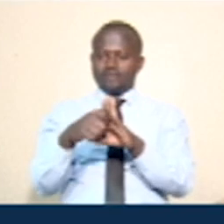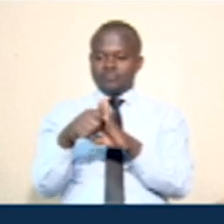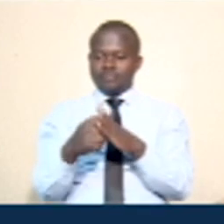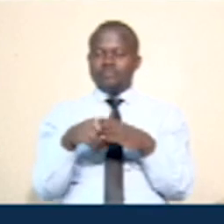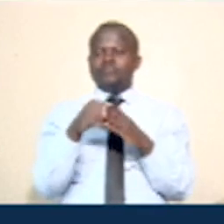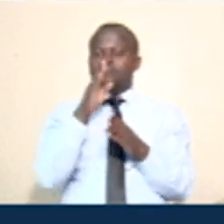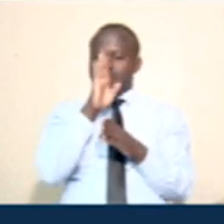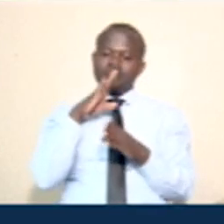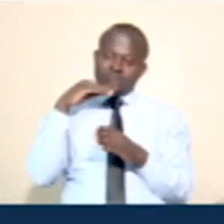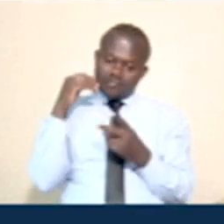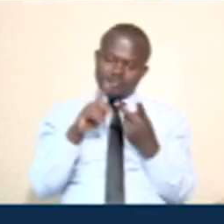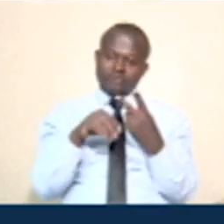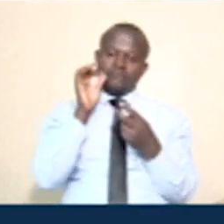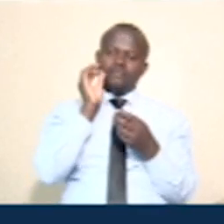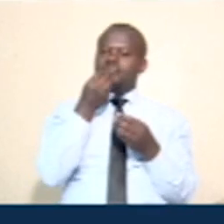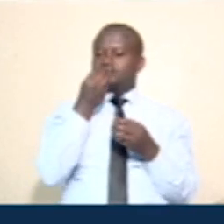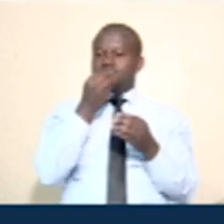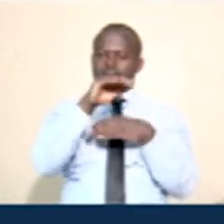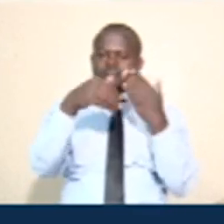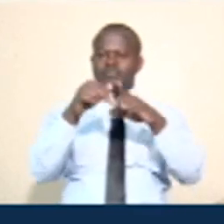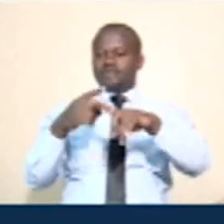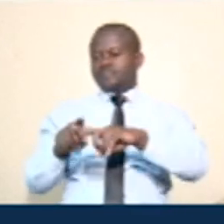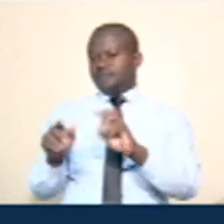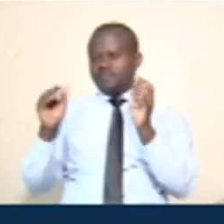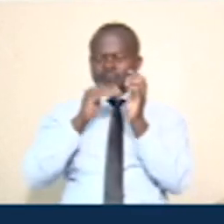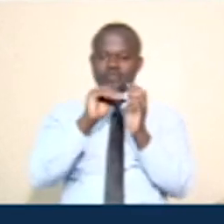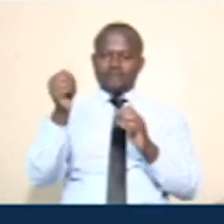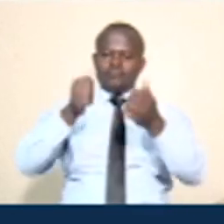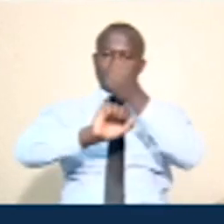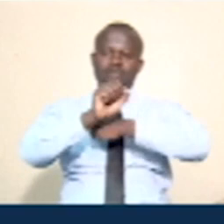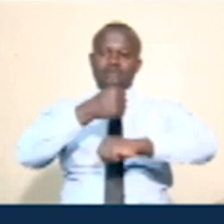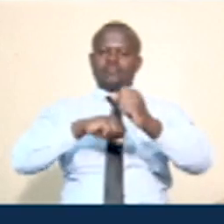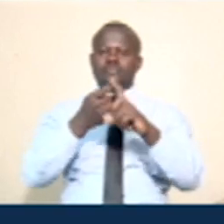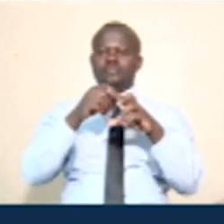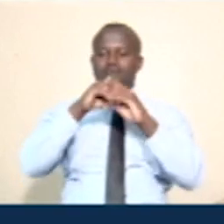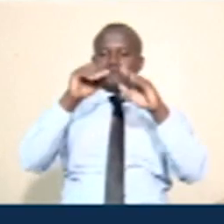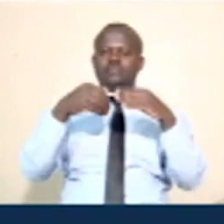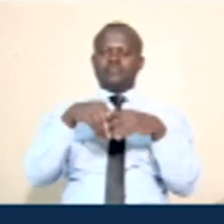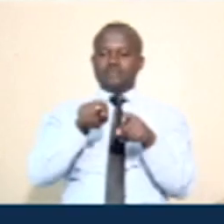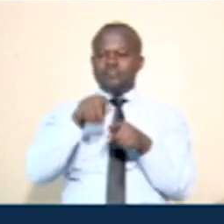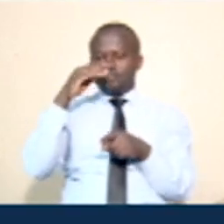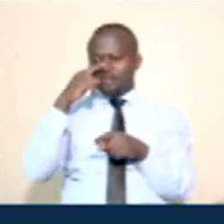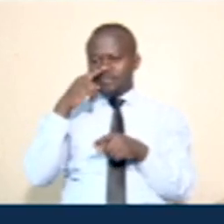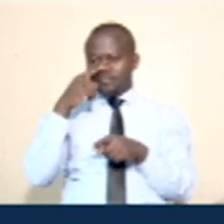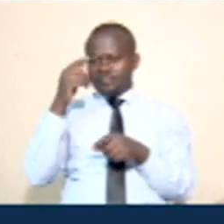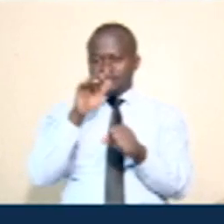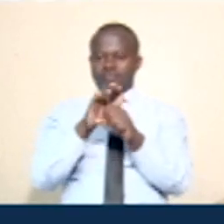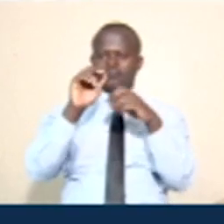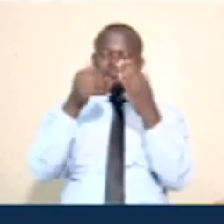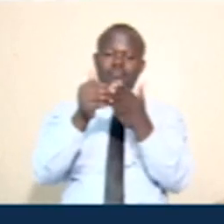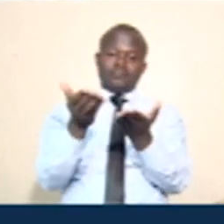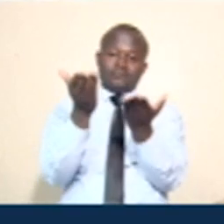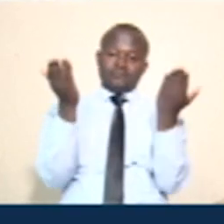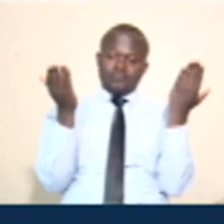usangamo inanasi usangamo imbuto ziribwa z'ubwoko bunyuranye ndetse n'ibindi bikomoka ku buhinzi nk'inyanya cyane ko muri ibyo bice